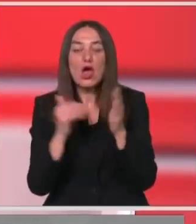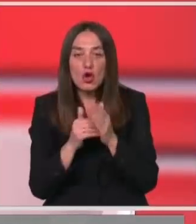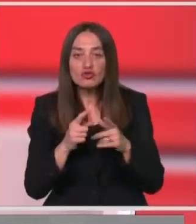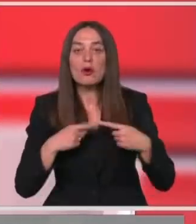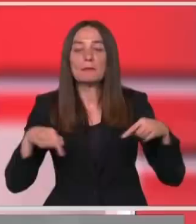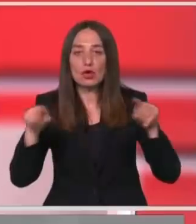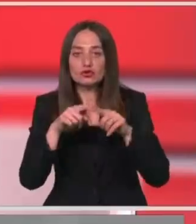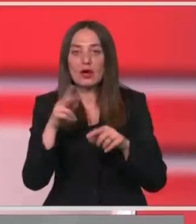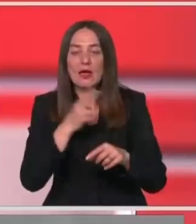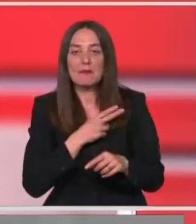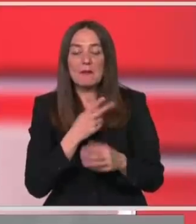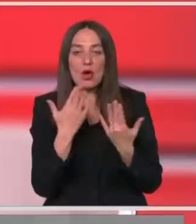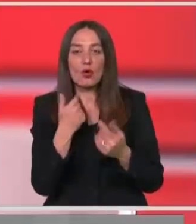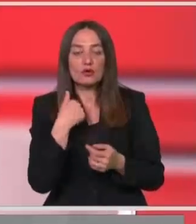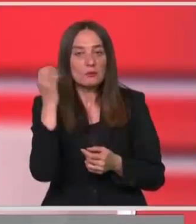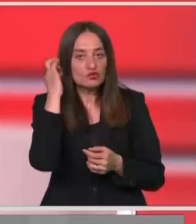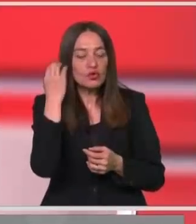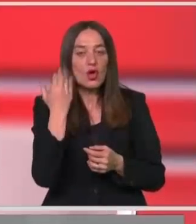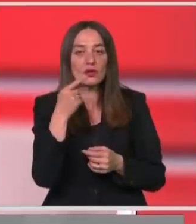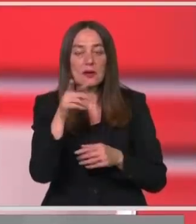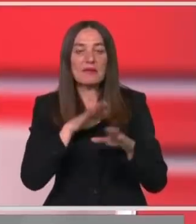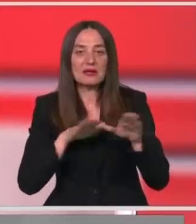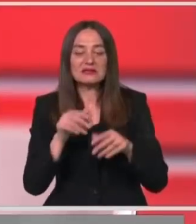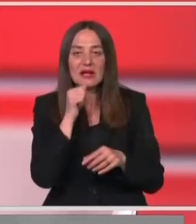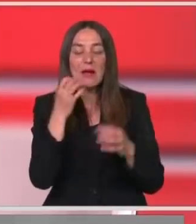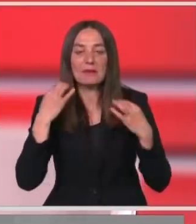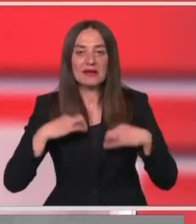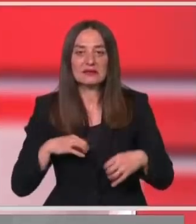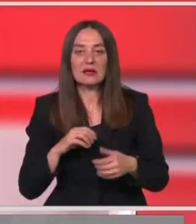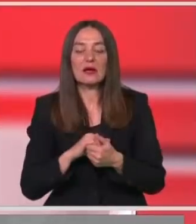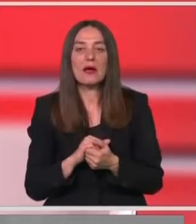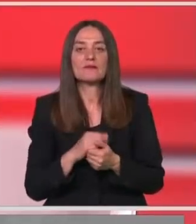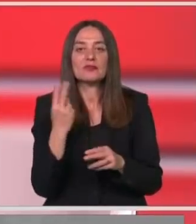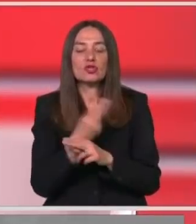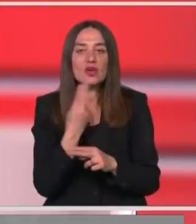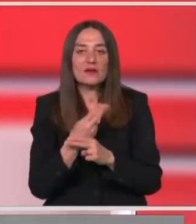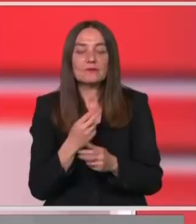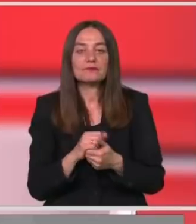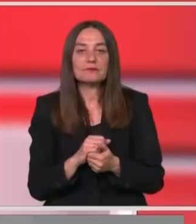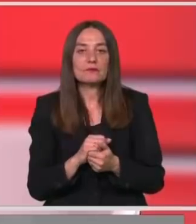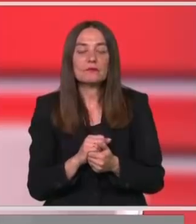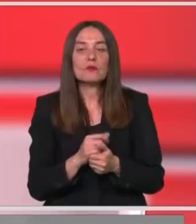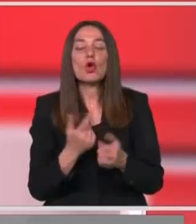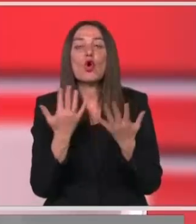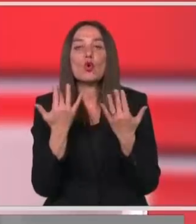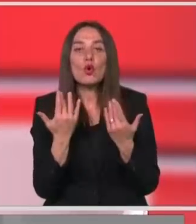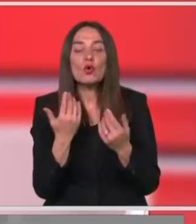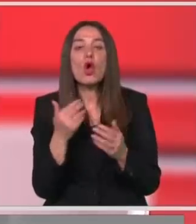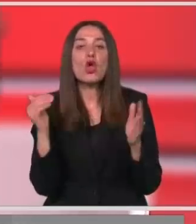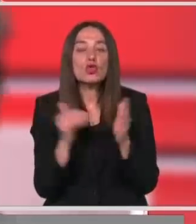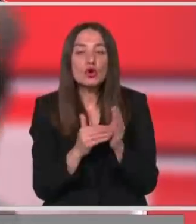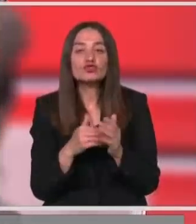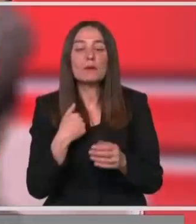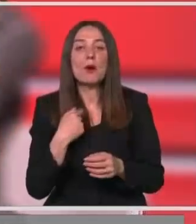prostora, je li tako, koliko smo čuli od ministra i od predsednika države, dakle, koliko još